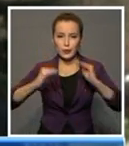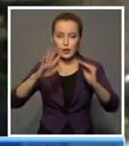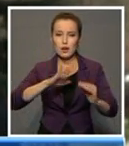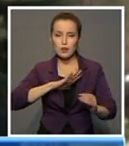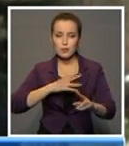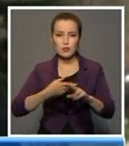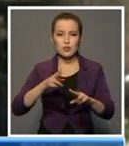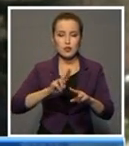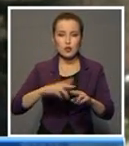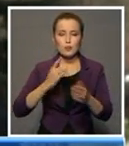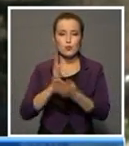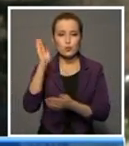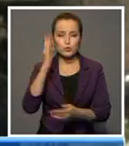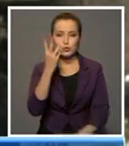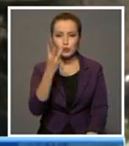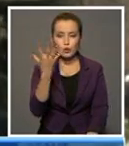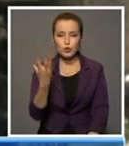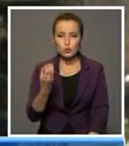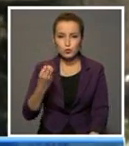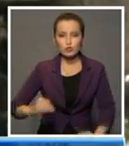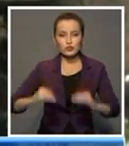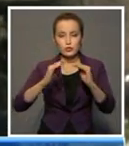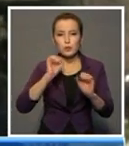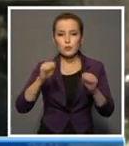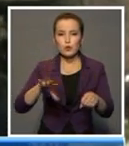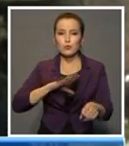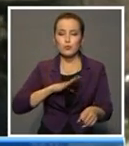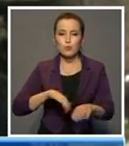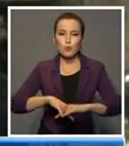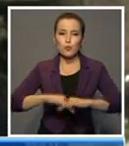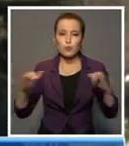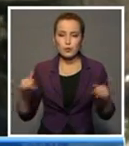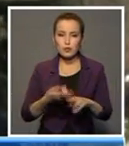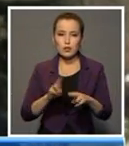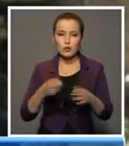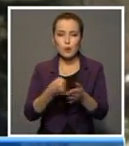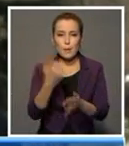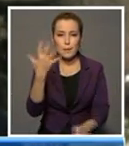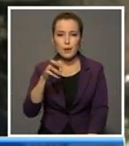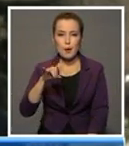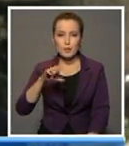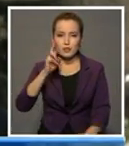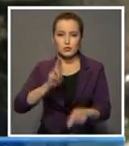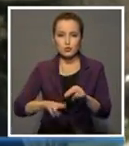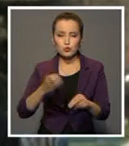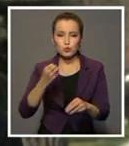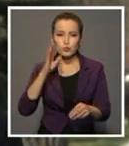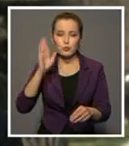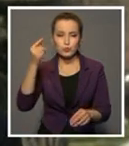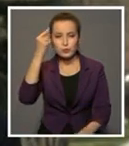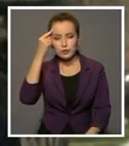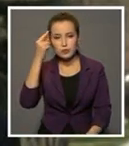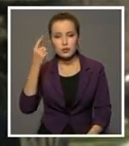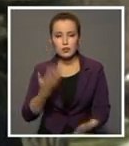3 күнде одан да жоғары көрсеткішке жетуі мүмкін. Жалпы судың екінші толқыны 5 мамырға дейін келеді деп отырмыз. Одан кейін су